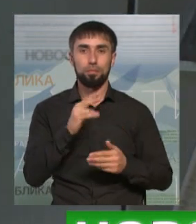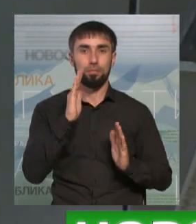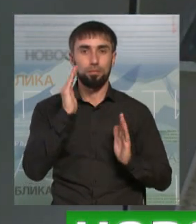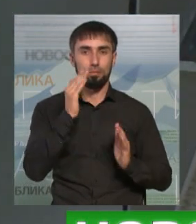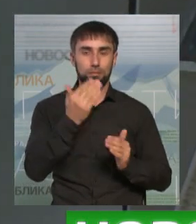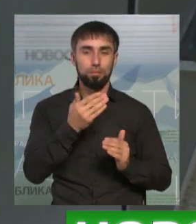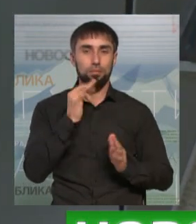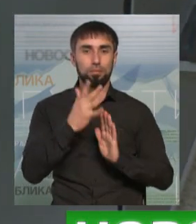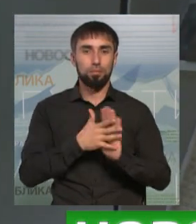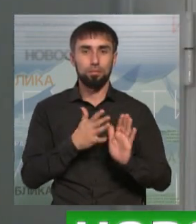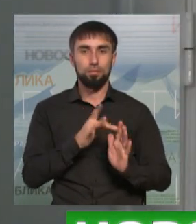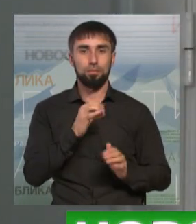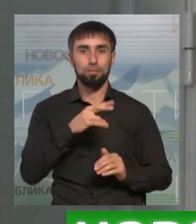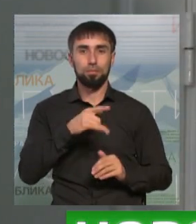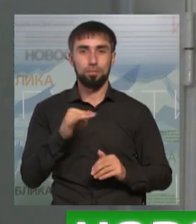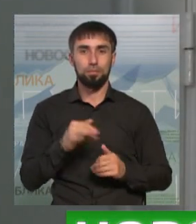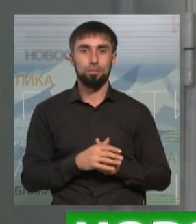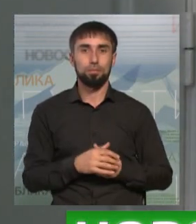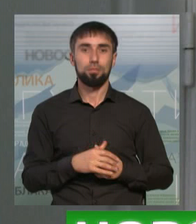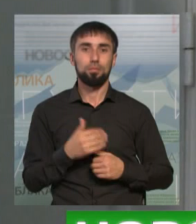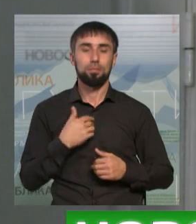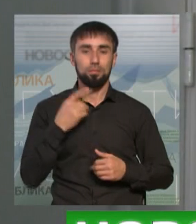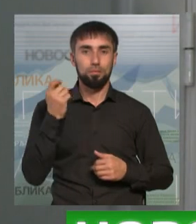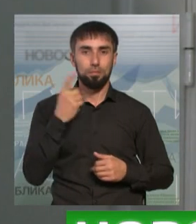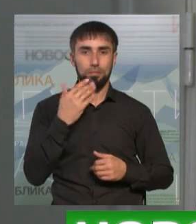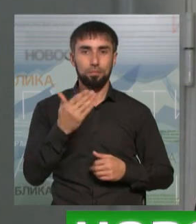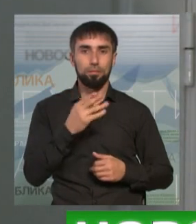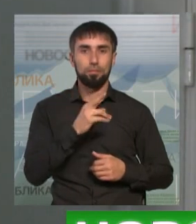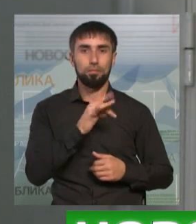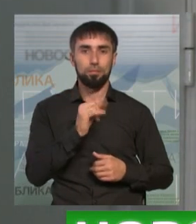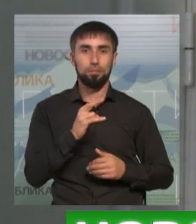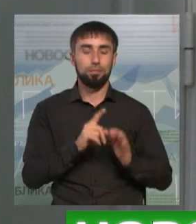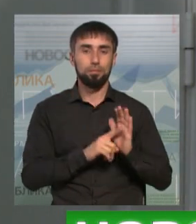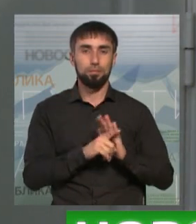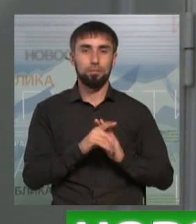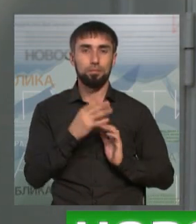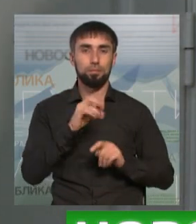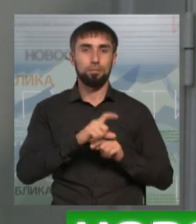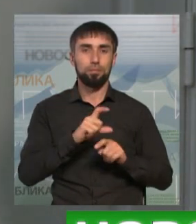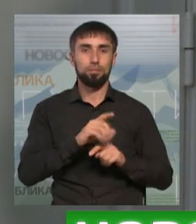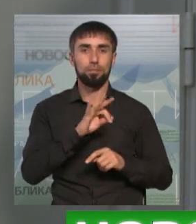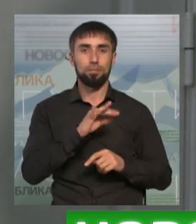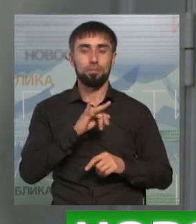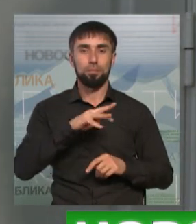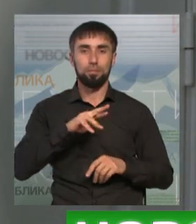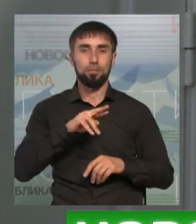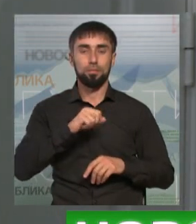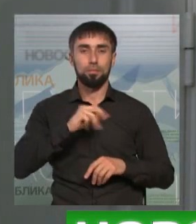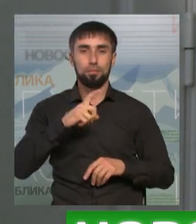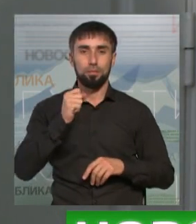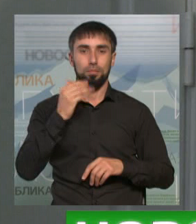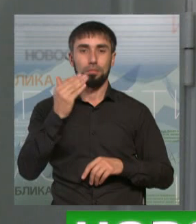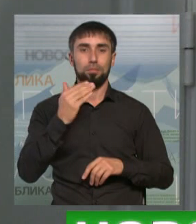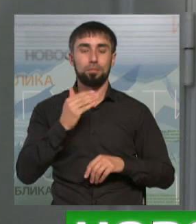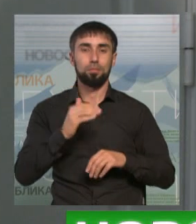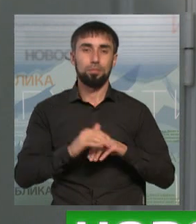мусульманам и понимание религии. Мы знаем, что все суры в Коране, кроме суры Тауба, начинаются со слов «Во имя Аллаха, милостивого и милосердного».